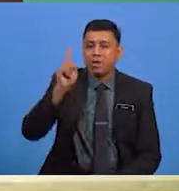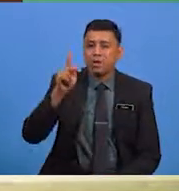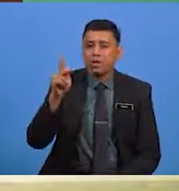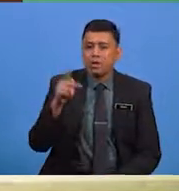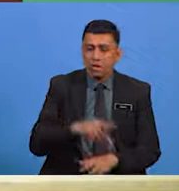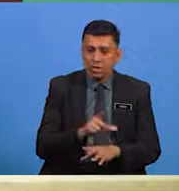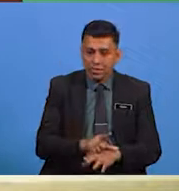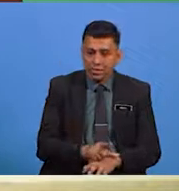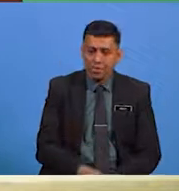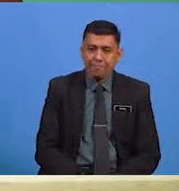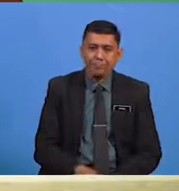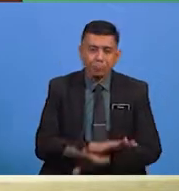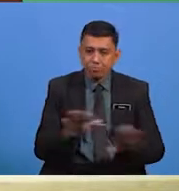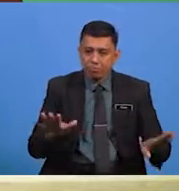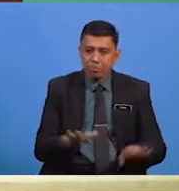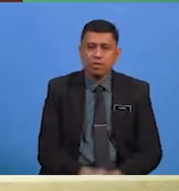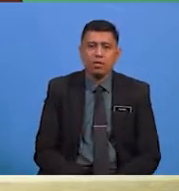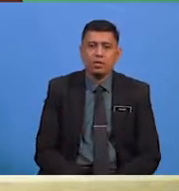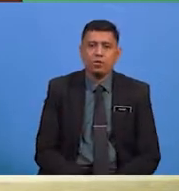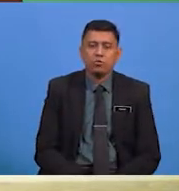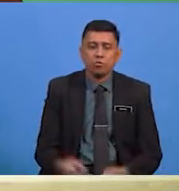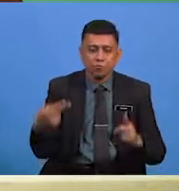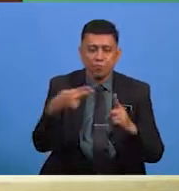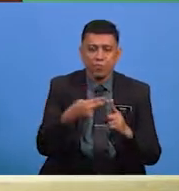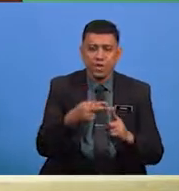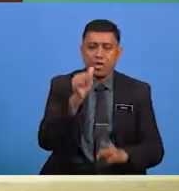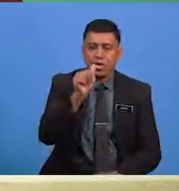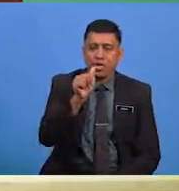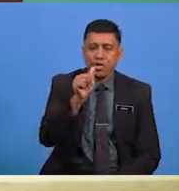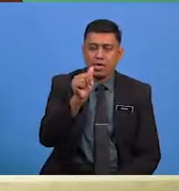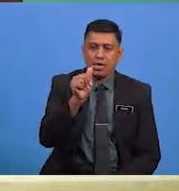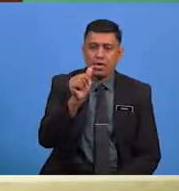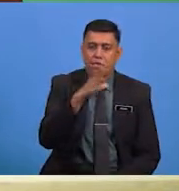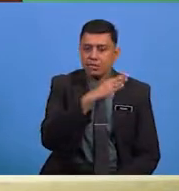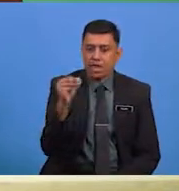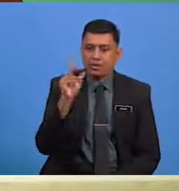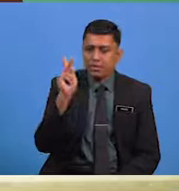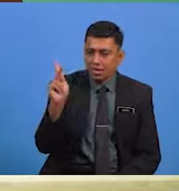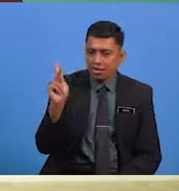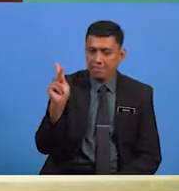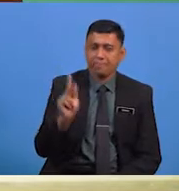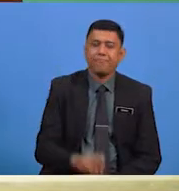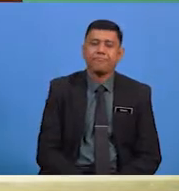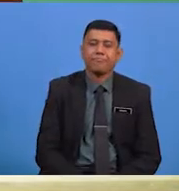Manakala kata nafi tidak diakhiri dengan huruf A dan